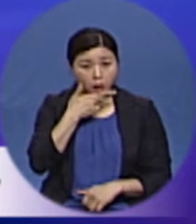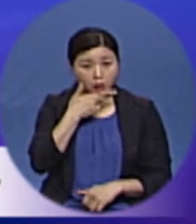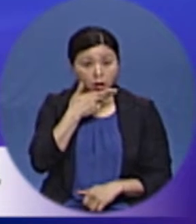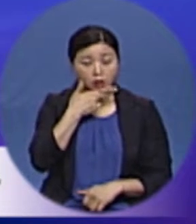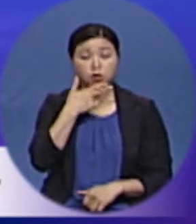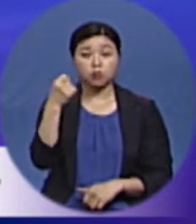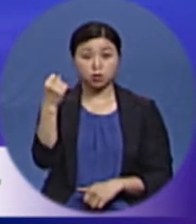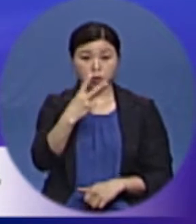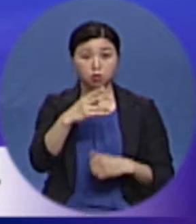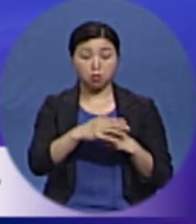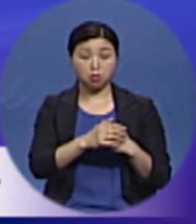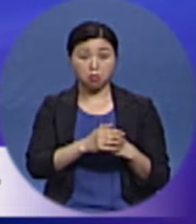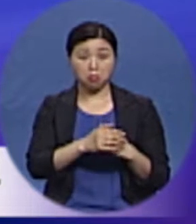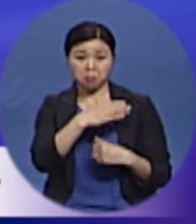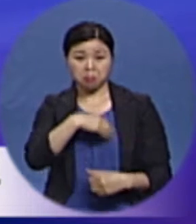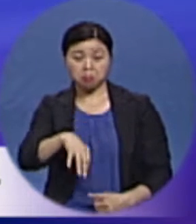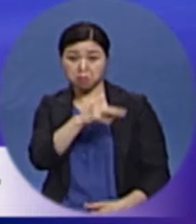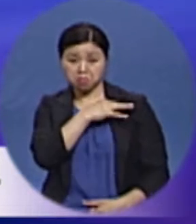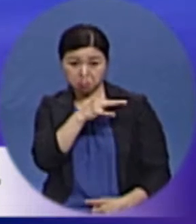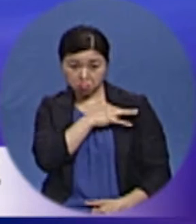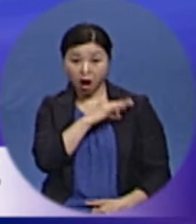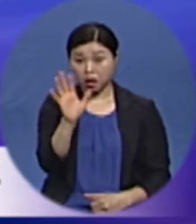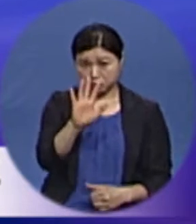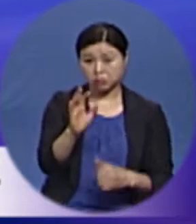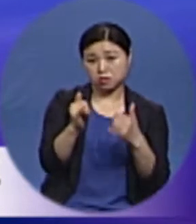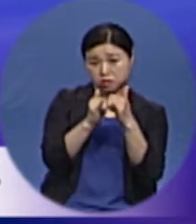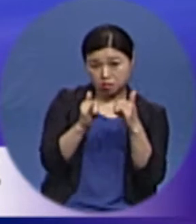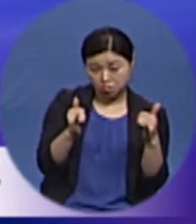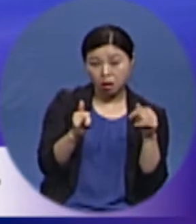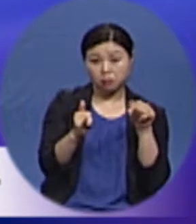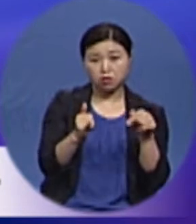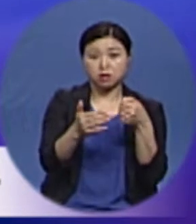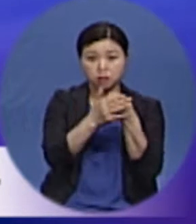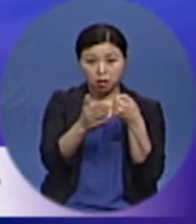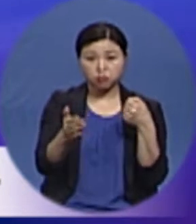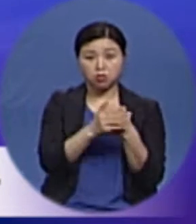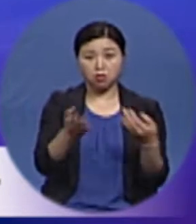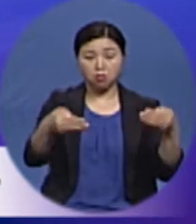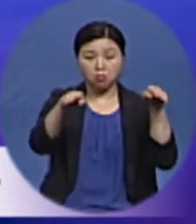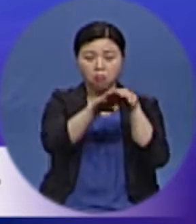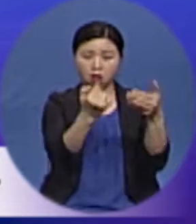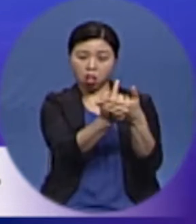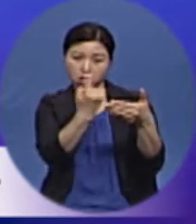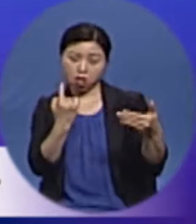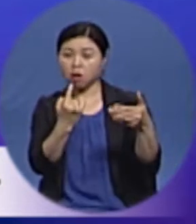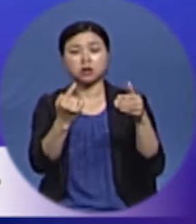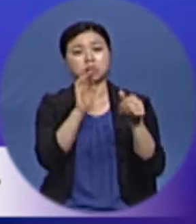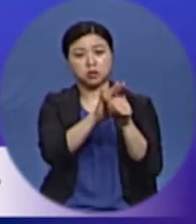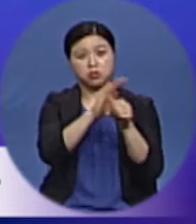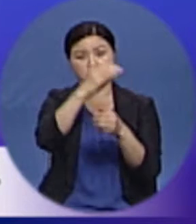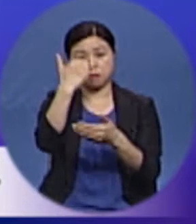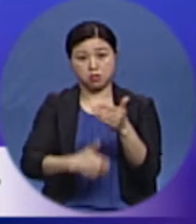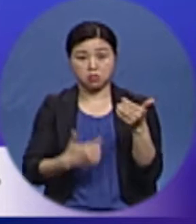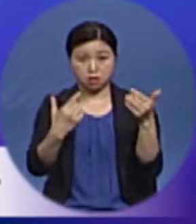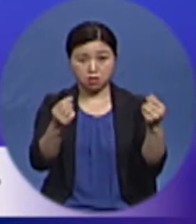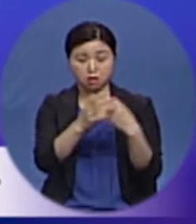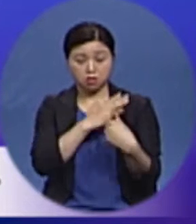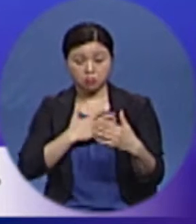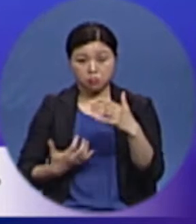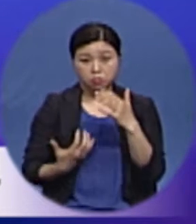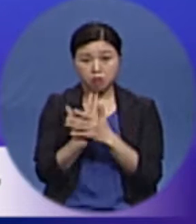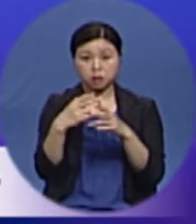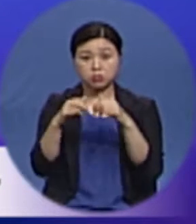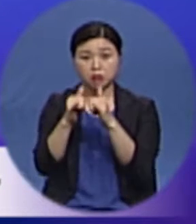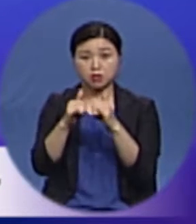혹은 비수급자라는 이유로 탈시설 지원 대상에서 제외됐습니다. 이에 분노한 장애계가 서울시